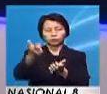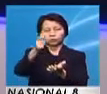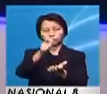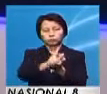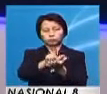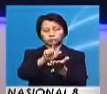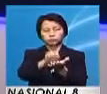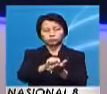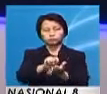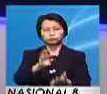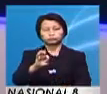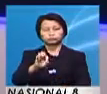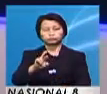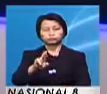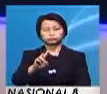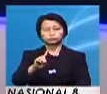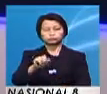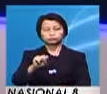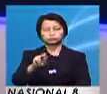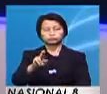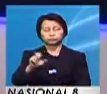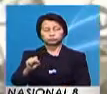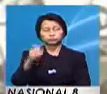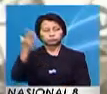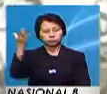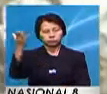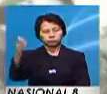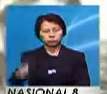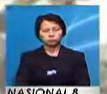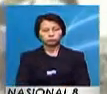laporan wartawan Firdaus Mukhtar.